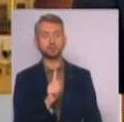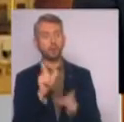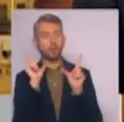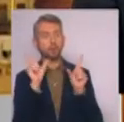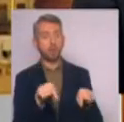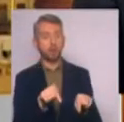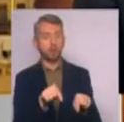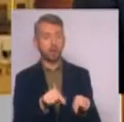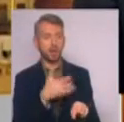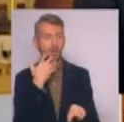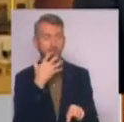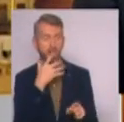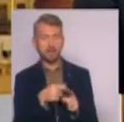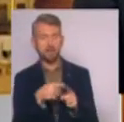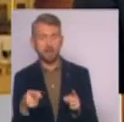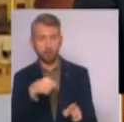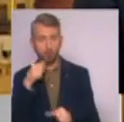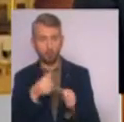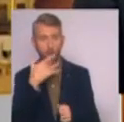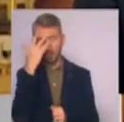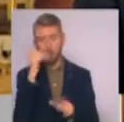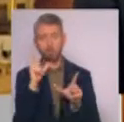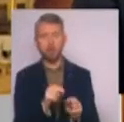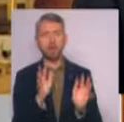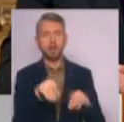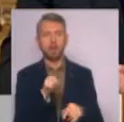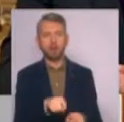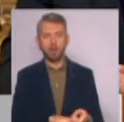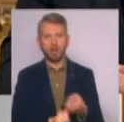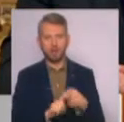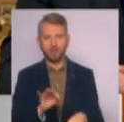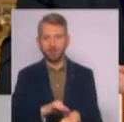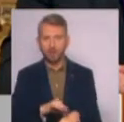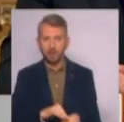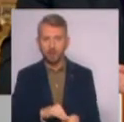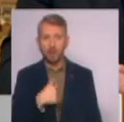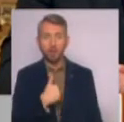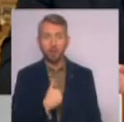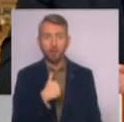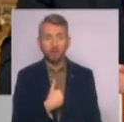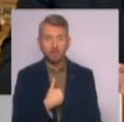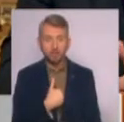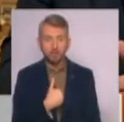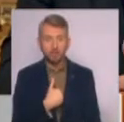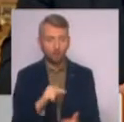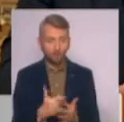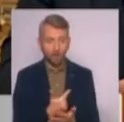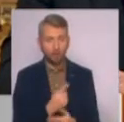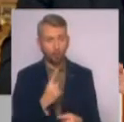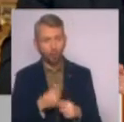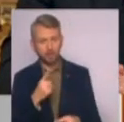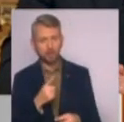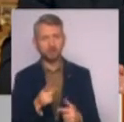поїхали в теплий період року на море і там захворіли, бронхіт перенесли знов гострий